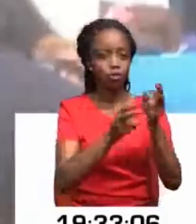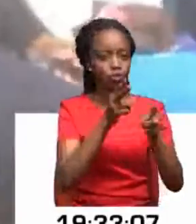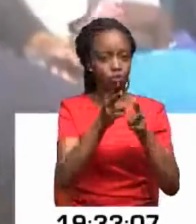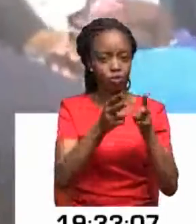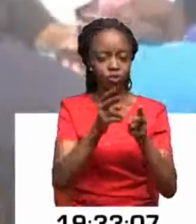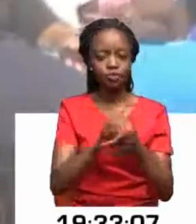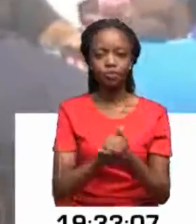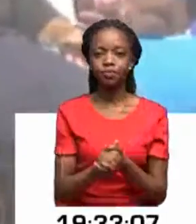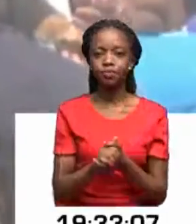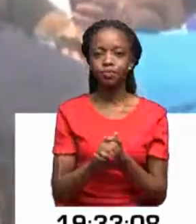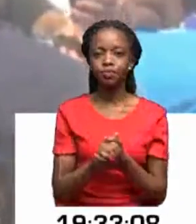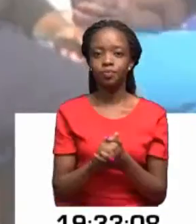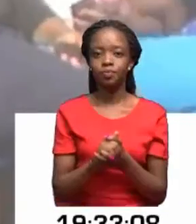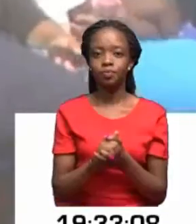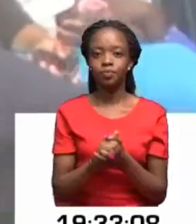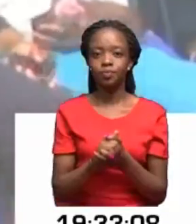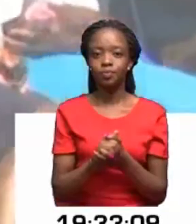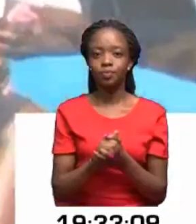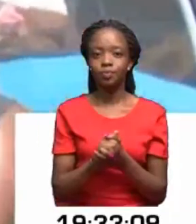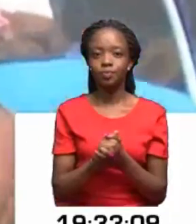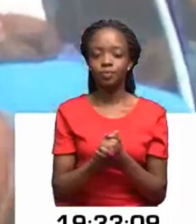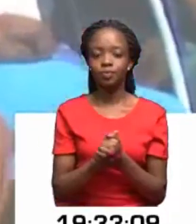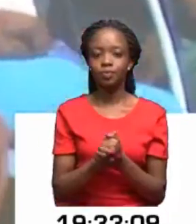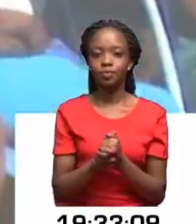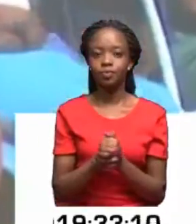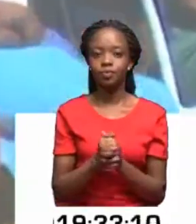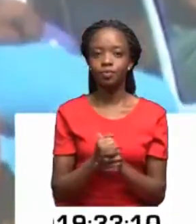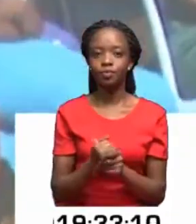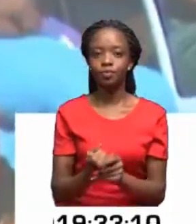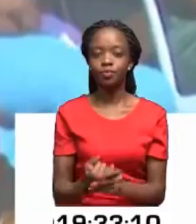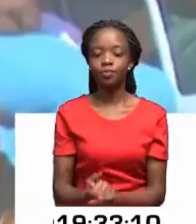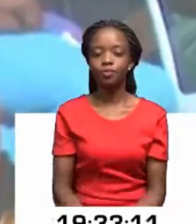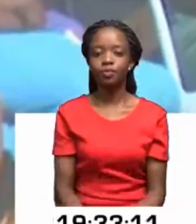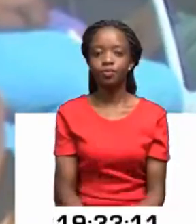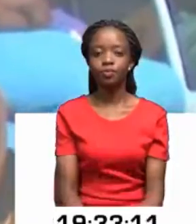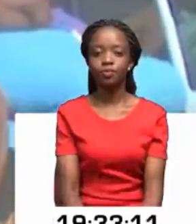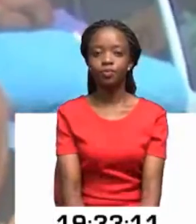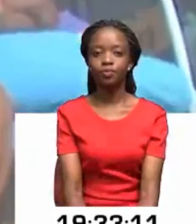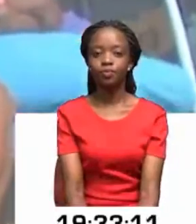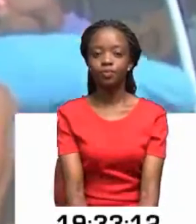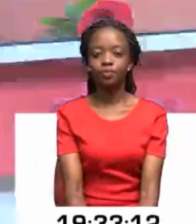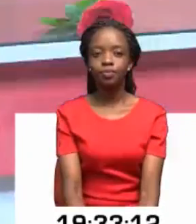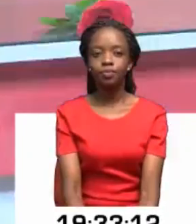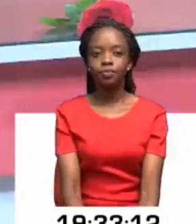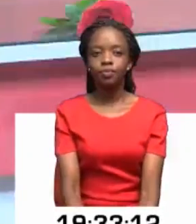2022. Bonfas Barasa, TV 47, gatuzi la Trans Nzoia.